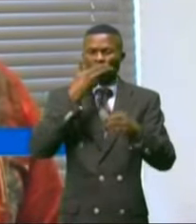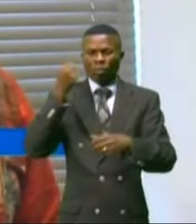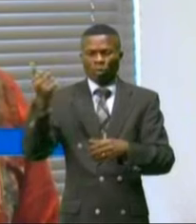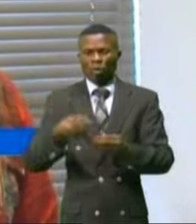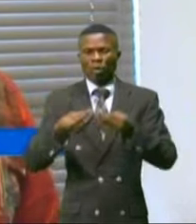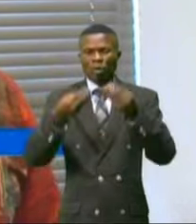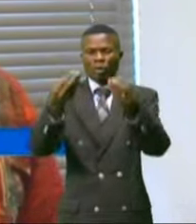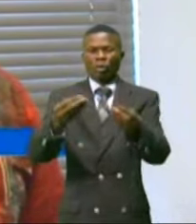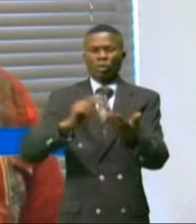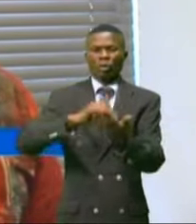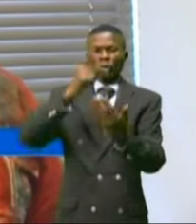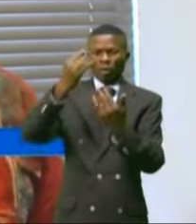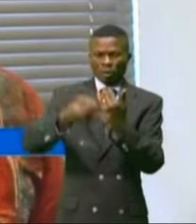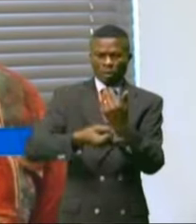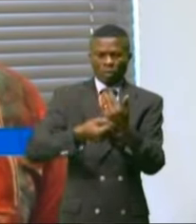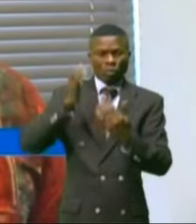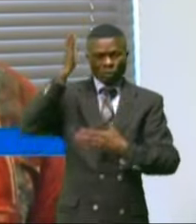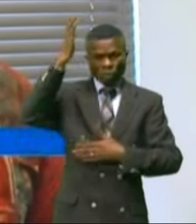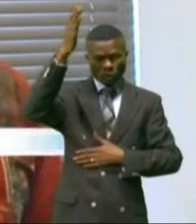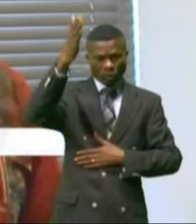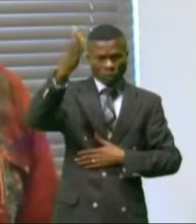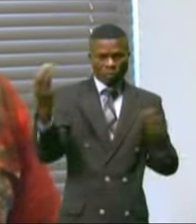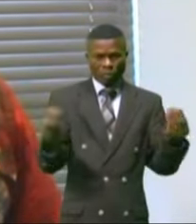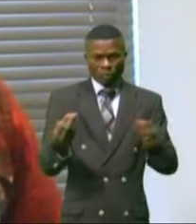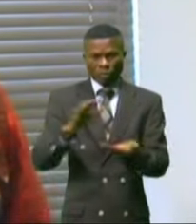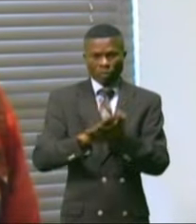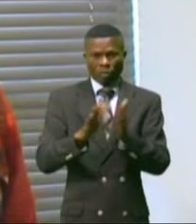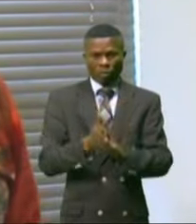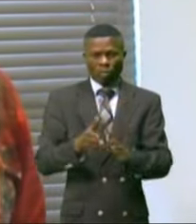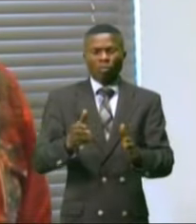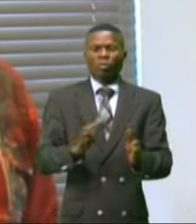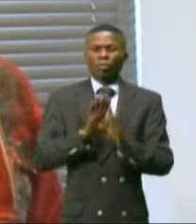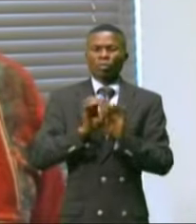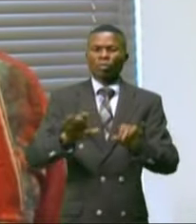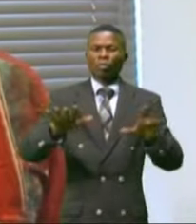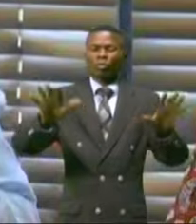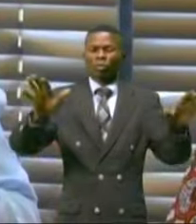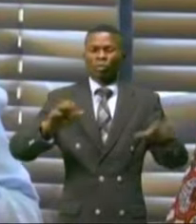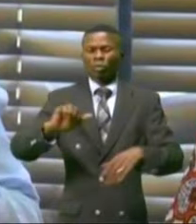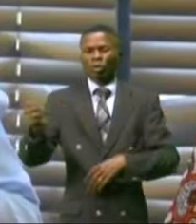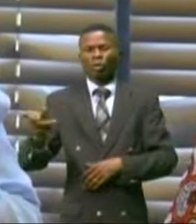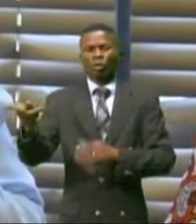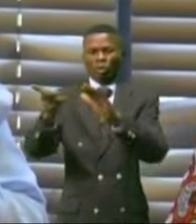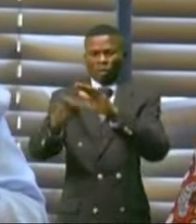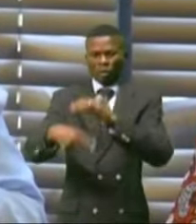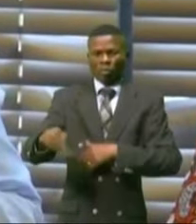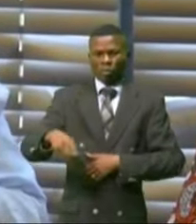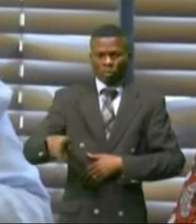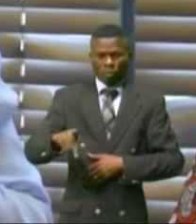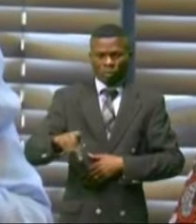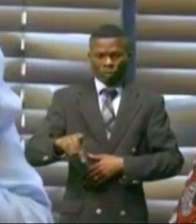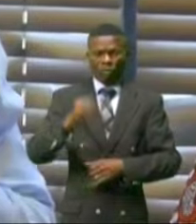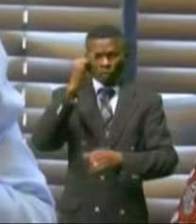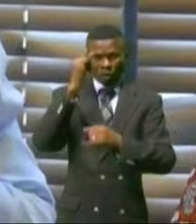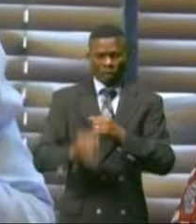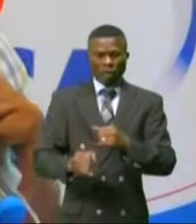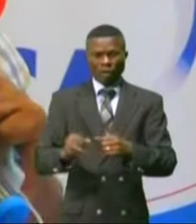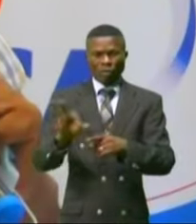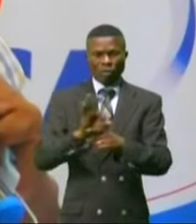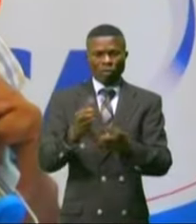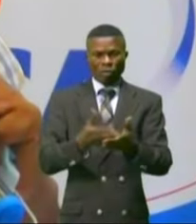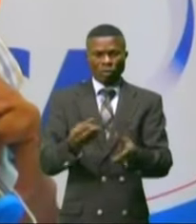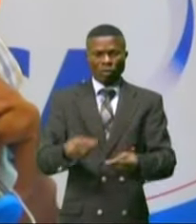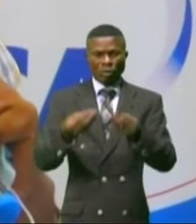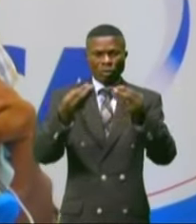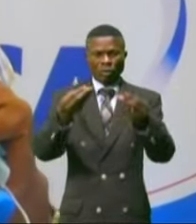le projet à venir pour que ça soit répliqué dans les autres provinces. Les acquis de cette phase pilote seront mis